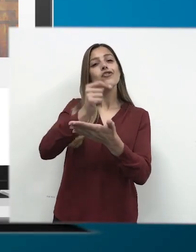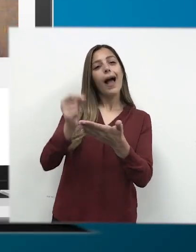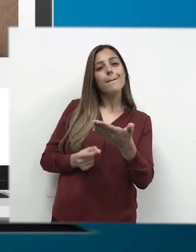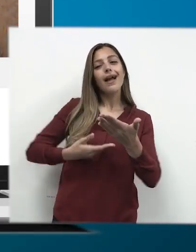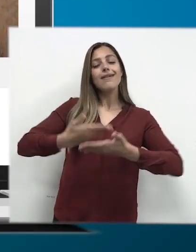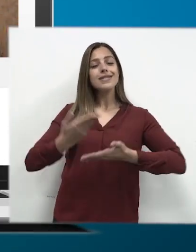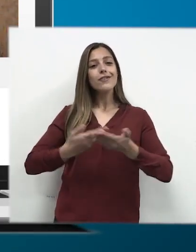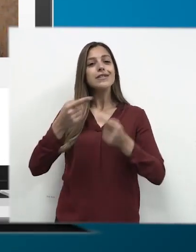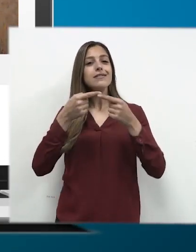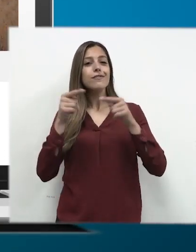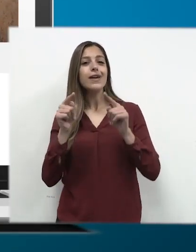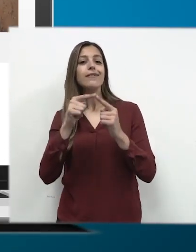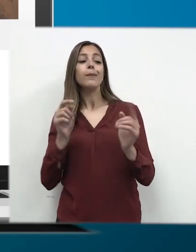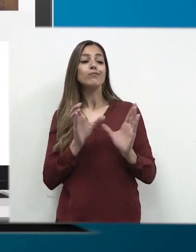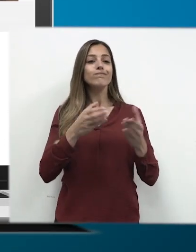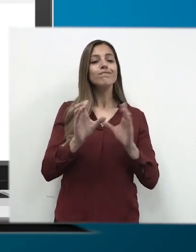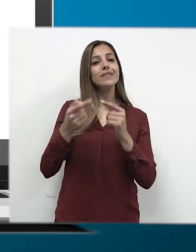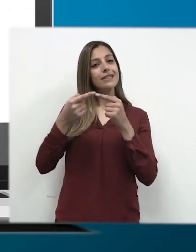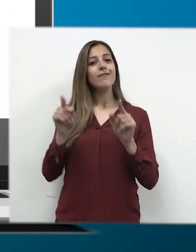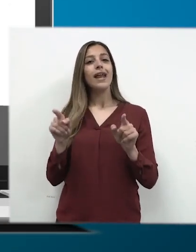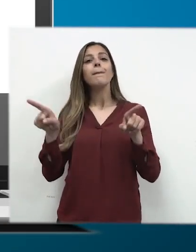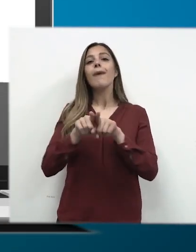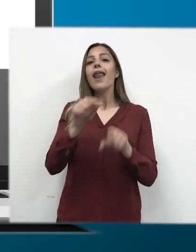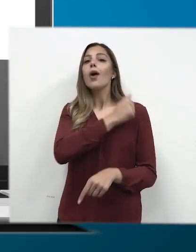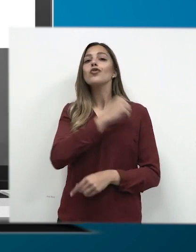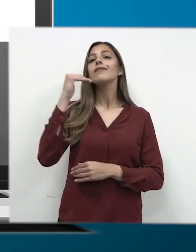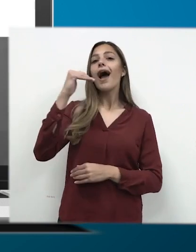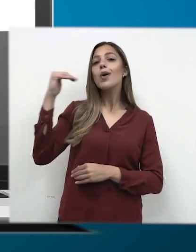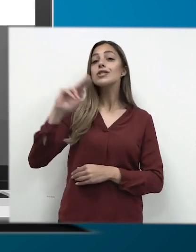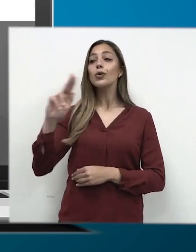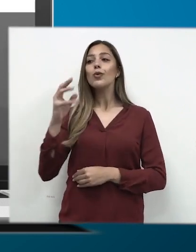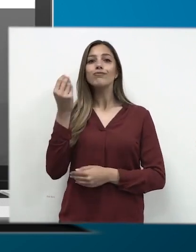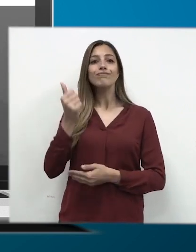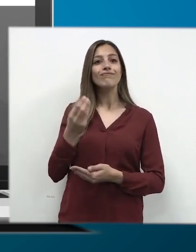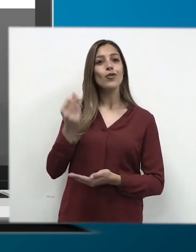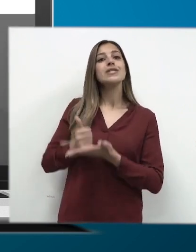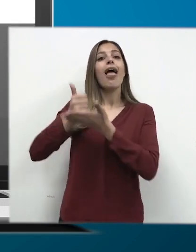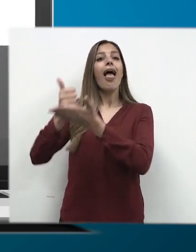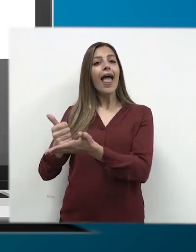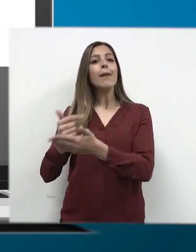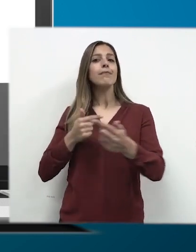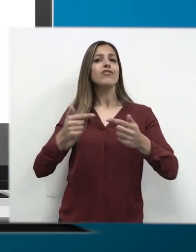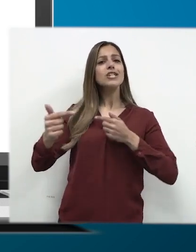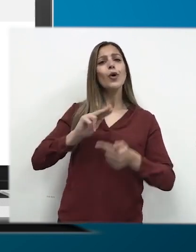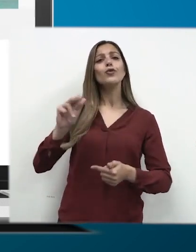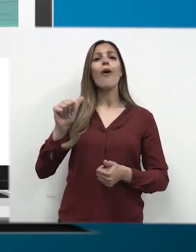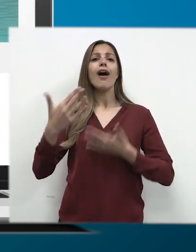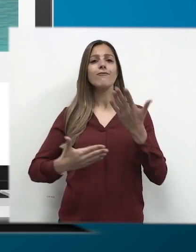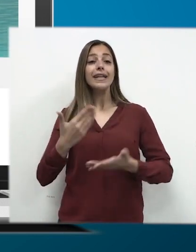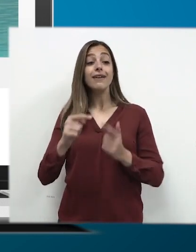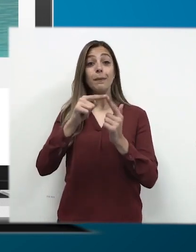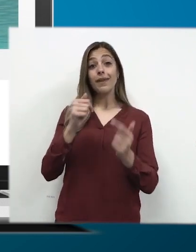applika għal diversi servizji minn antajtajtajt t-differenti għal housing, ezenzjoni t-apparat u transport liju ma